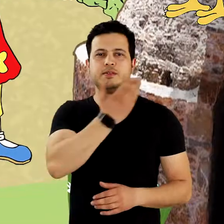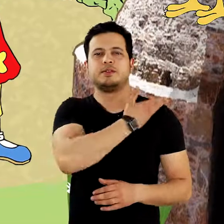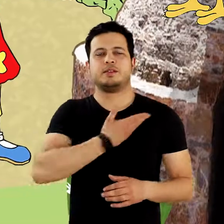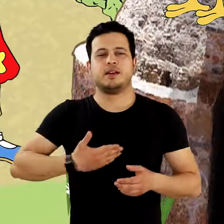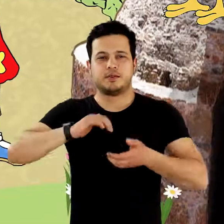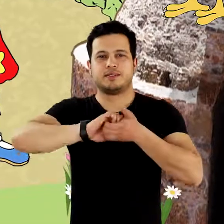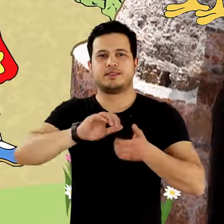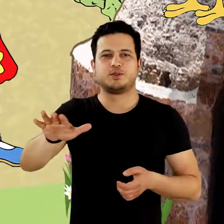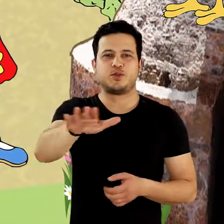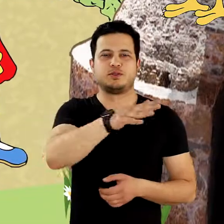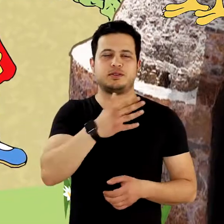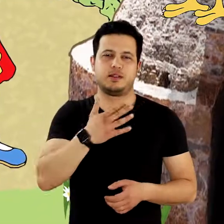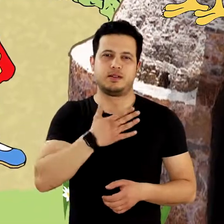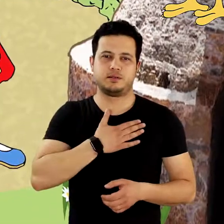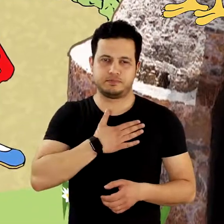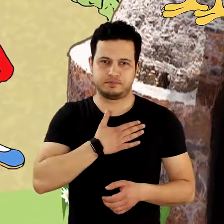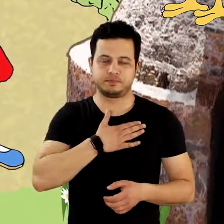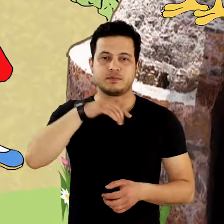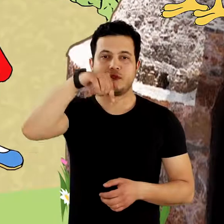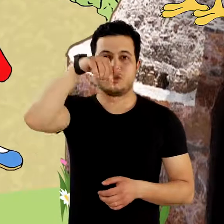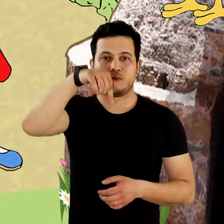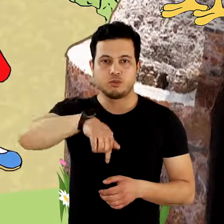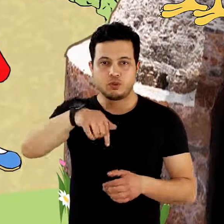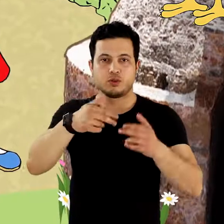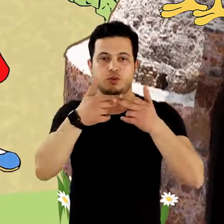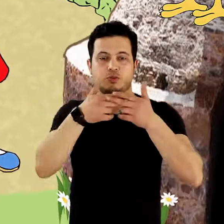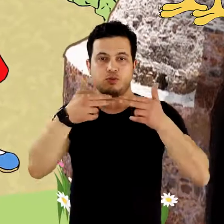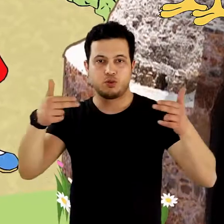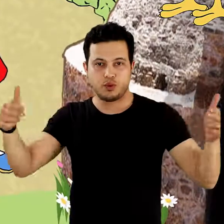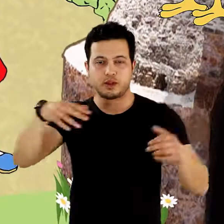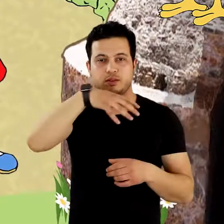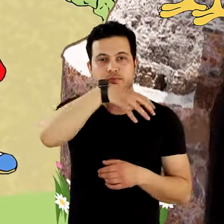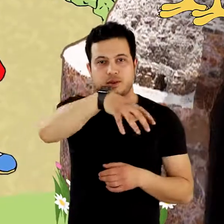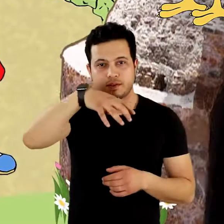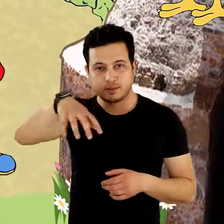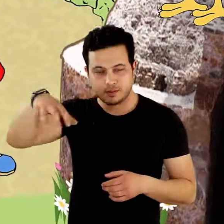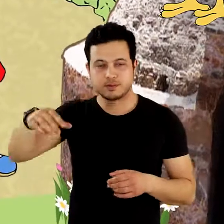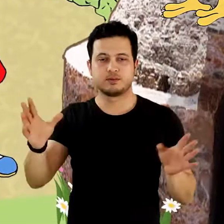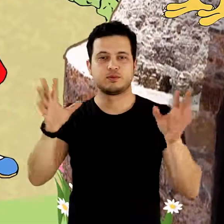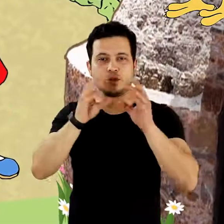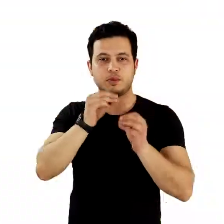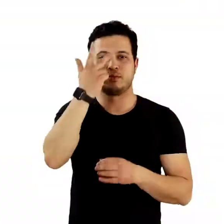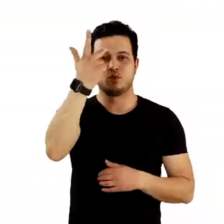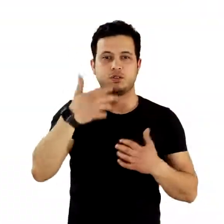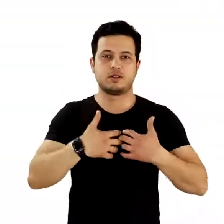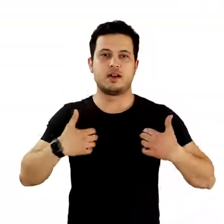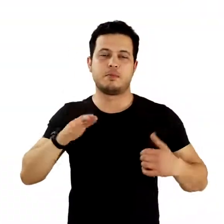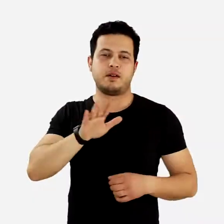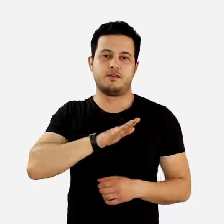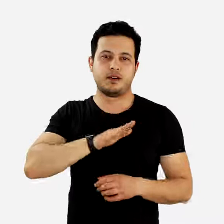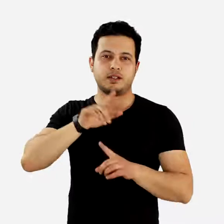Sevgili dostlarım, bu serideki öykülerin 3 ana kahramanı var.